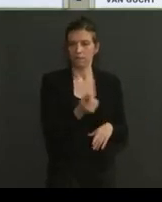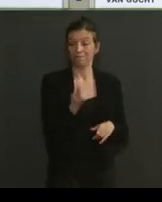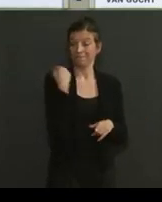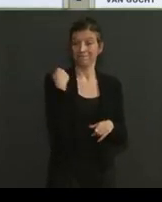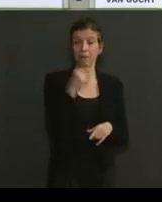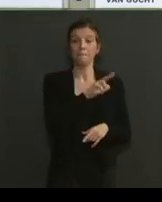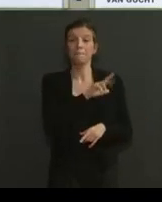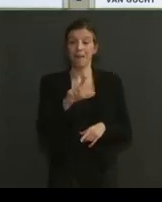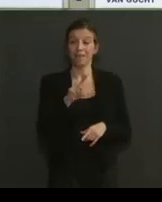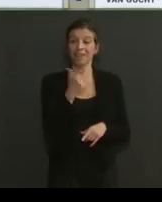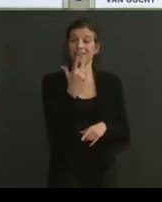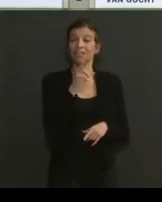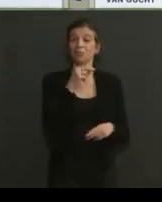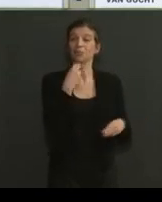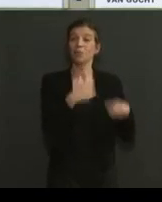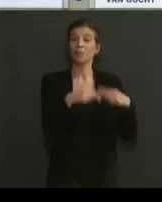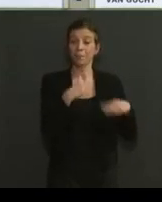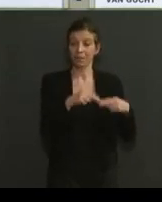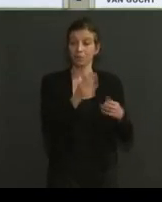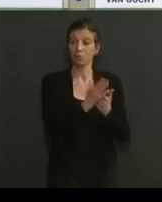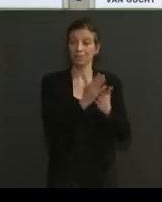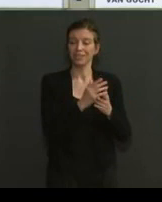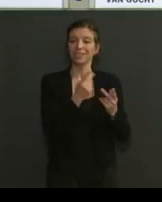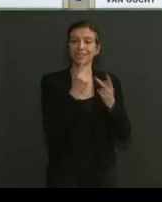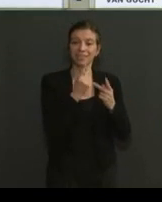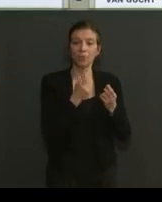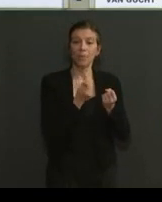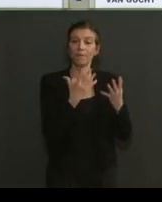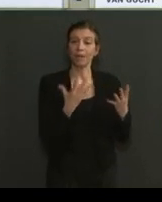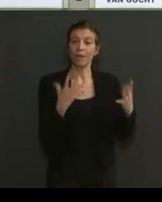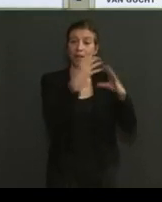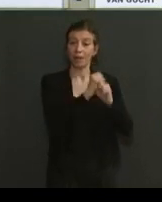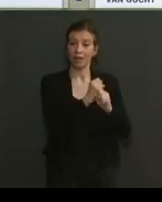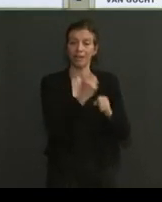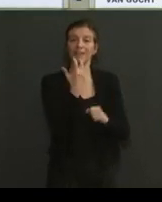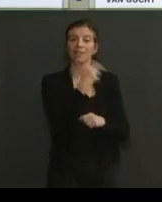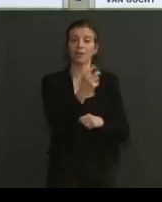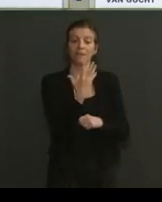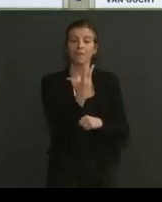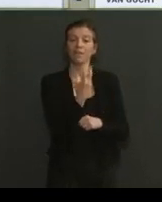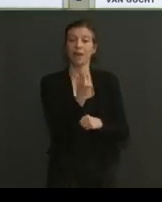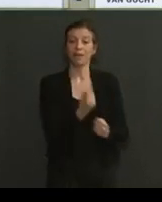er 385 besmettingen bij jonge kinderen vastgesteld, op een totaal van